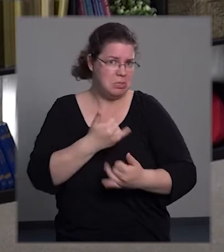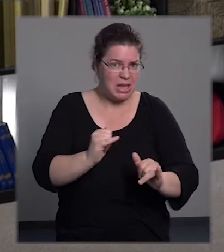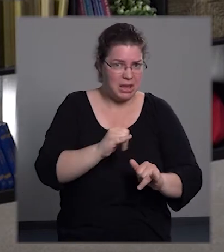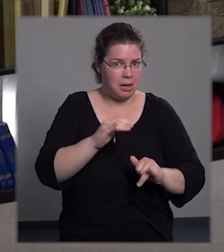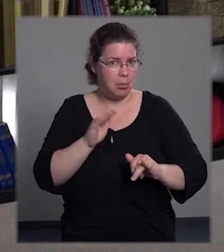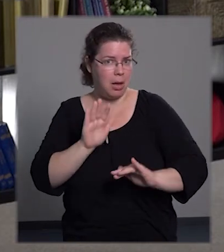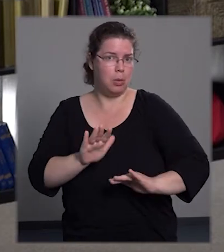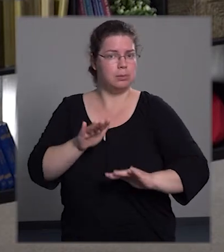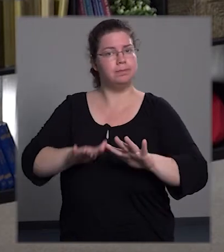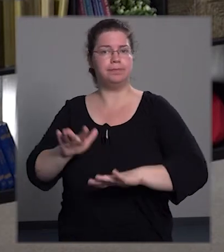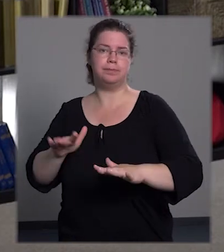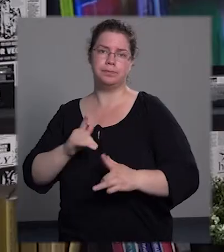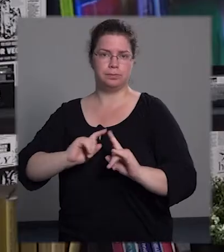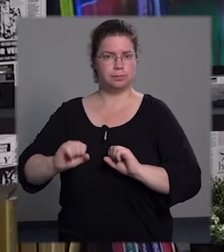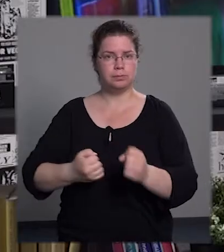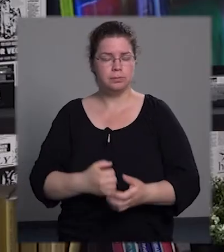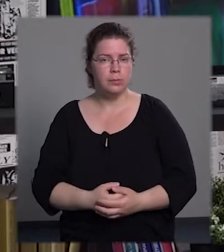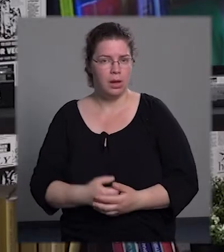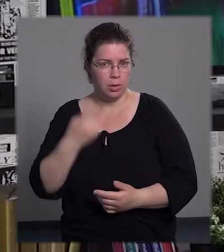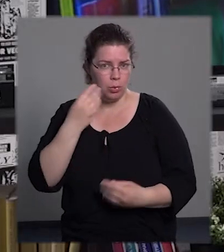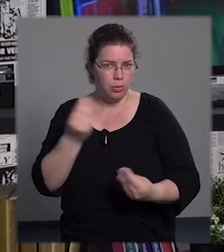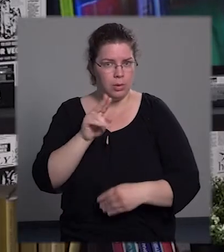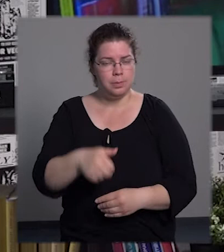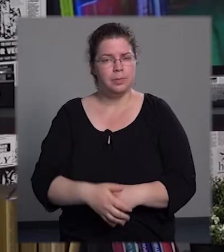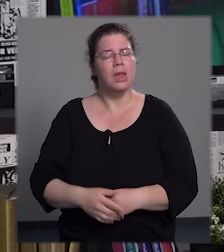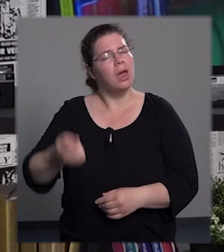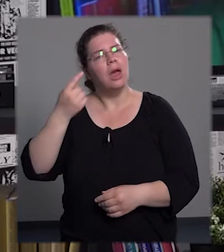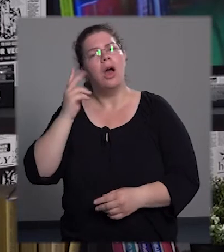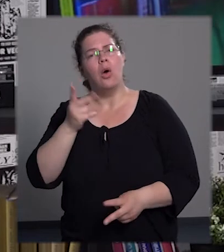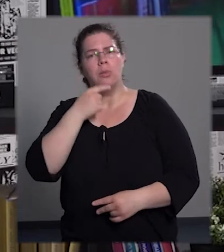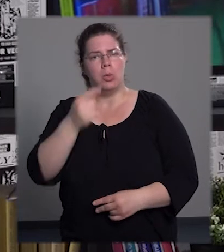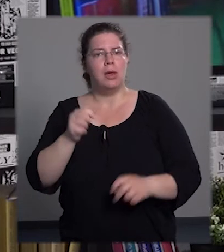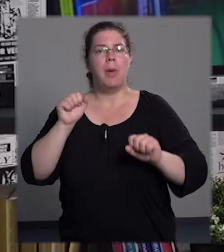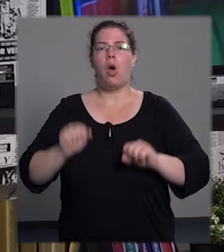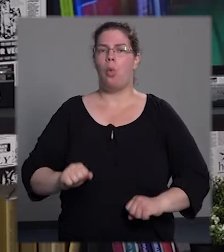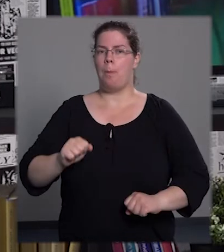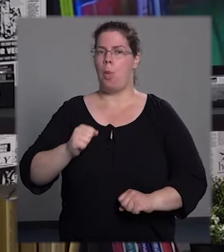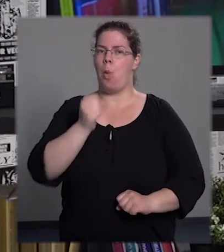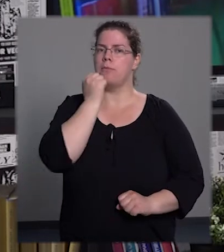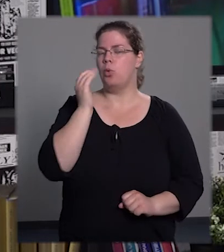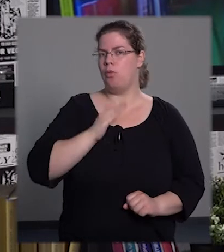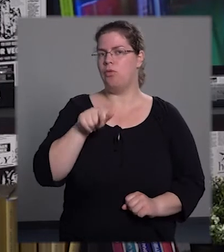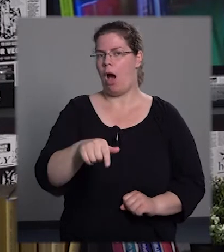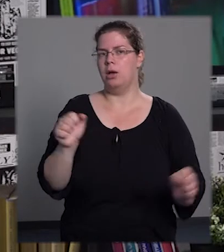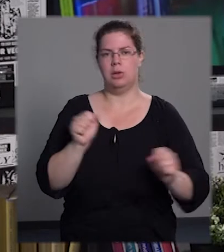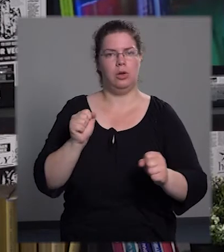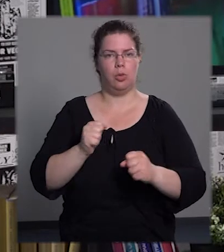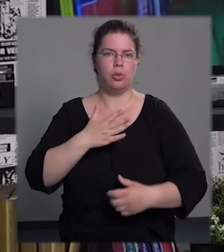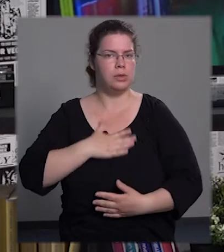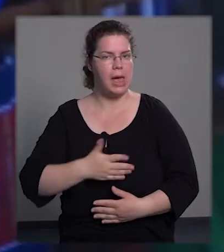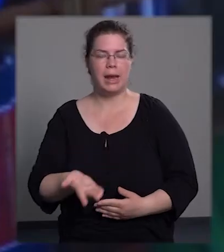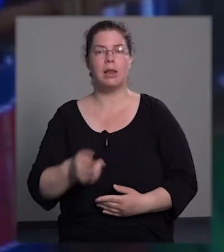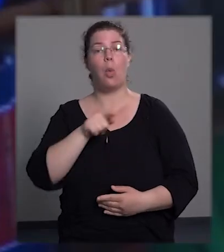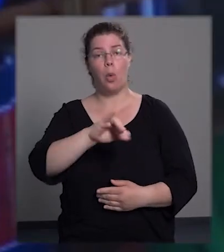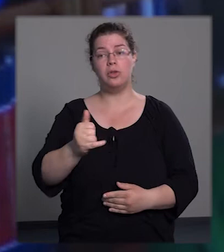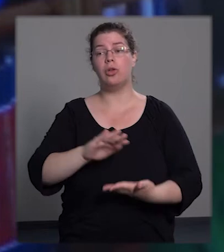Hogyan emlékezett vissza, tudunk-e valamit? Ahogy már mondtam, ő a komoly műfajokat nagyon szerette. Tehát ő is, és a férje Horváth